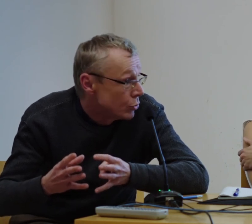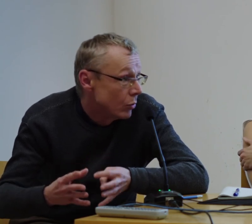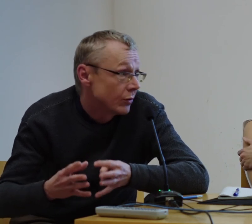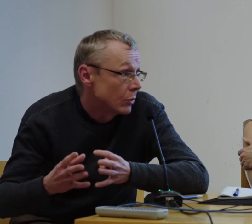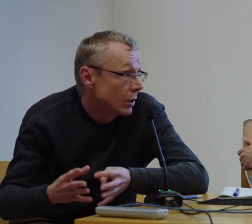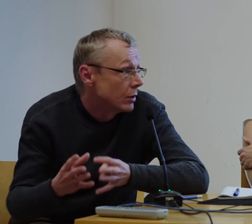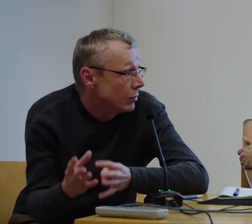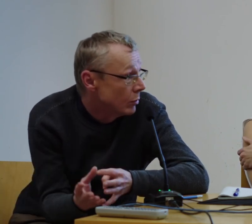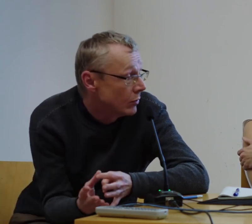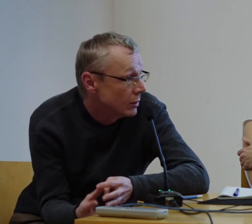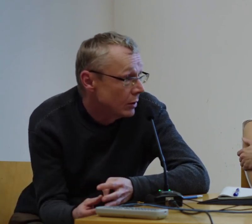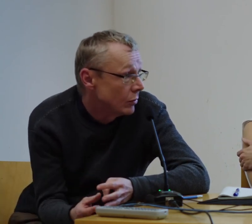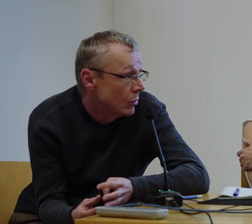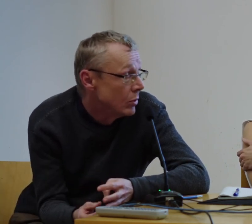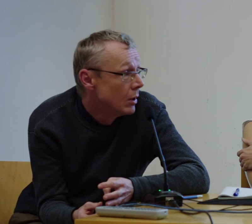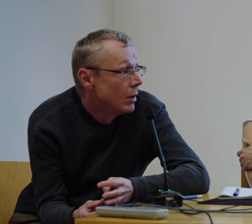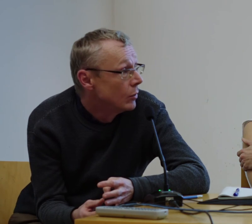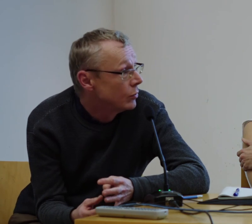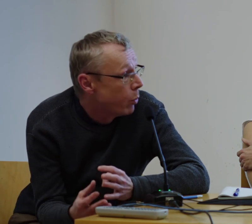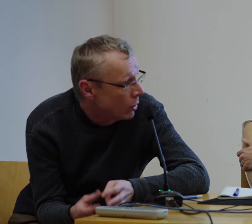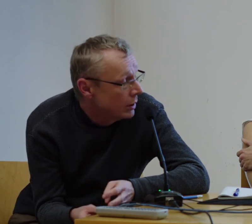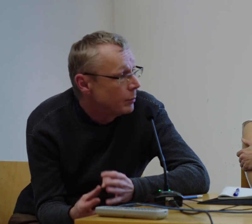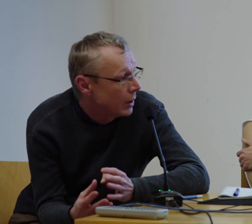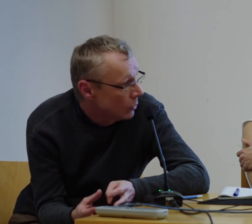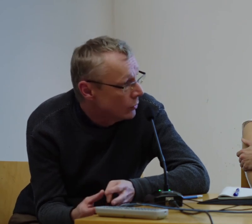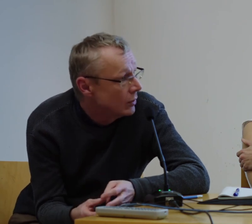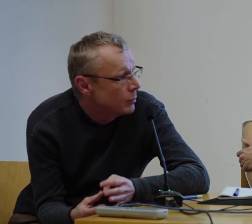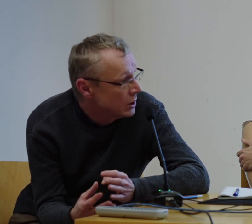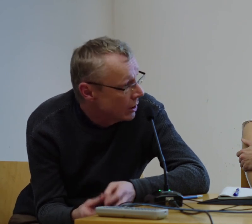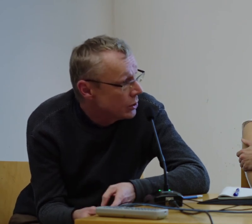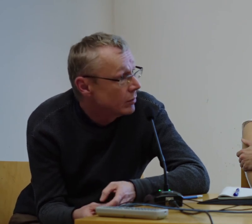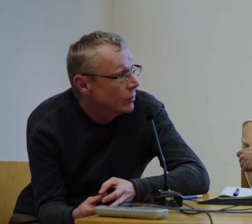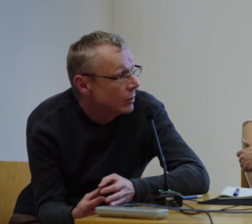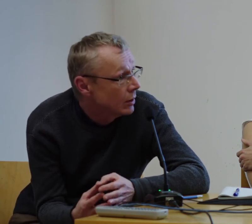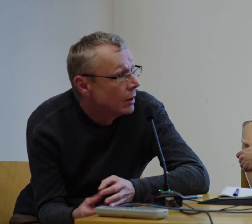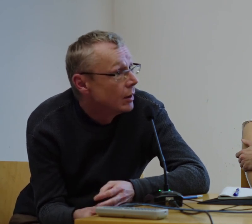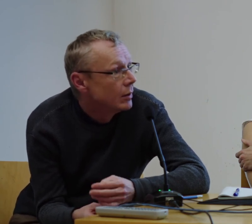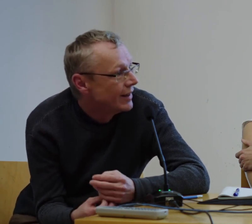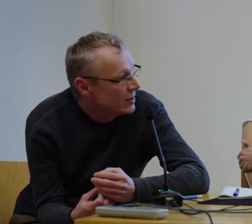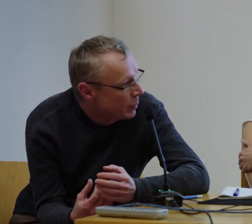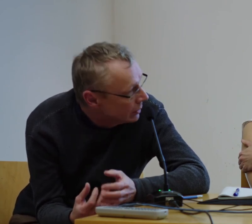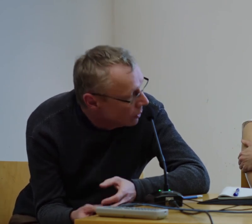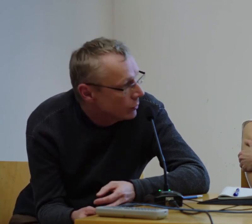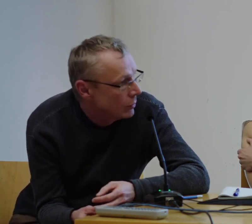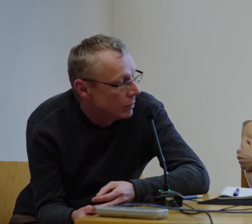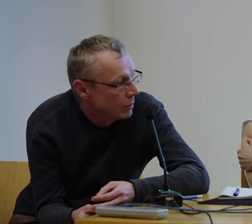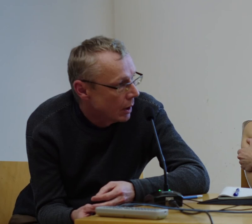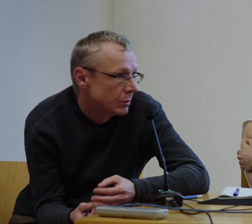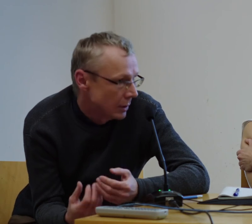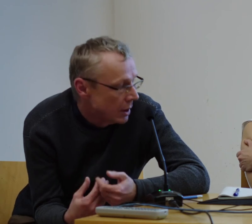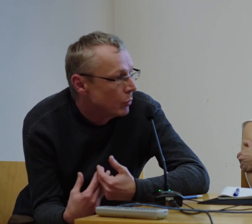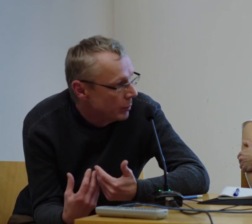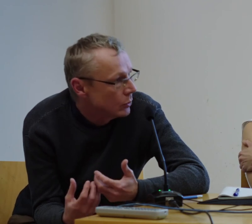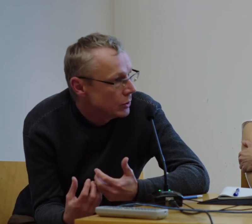nejvíc zrušují vlastně konkrétní situace, které jsou sporný, paradoxní a přinášejí vlastně nezbytnost.